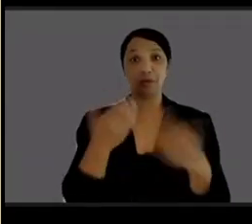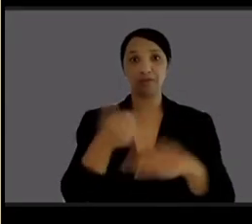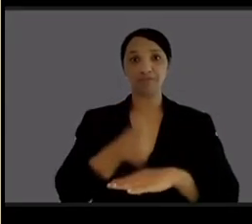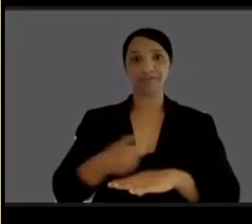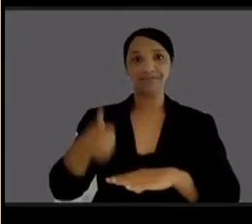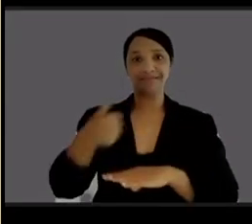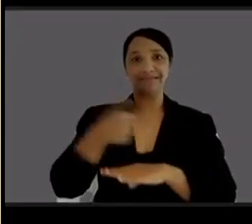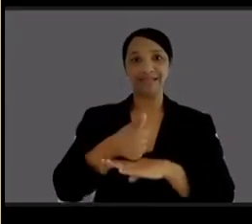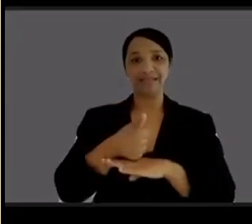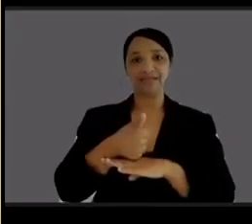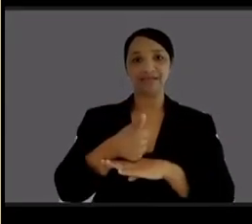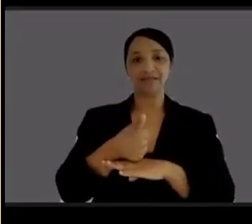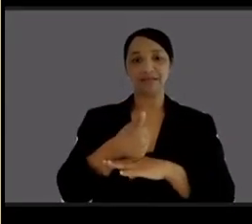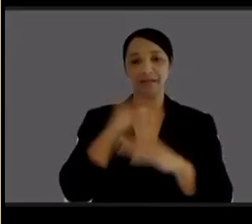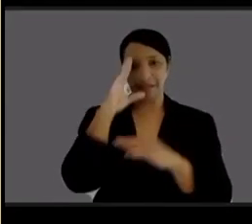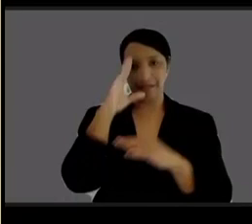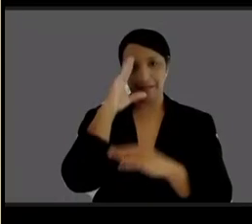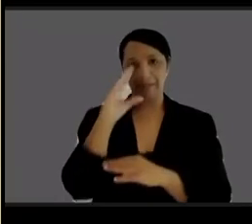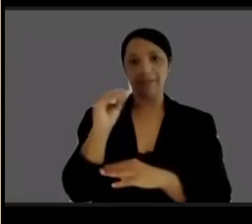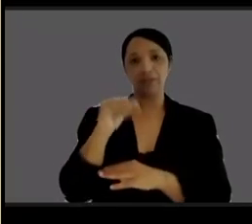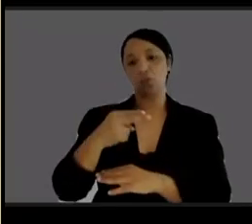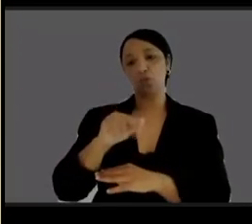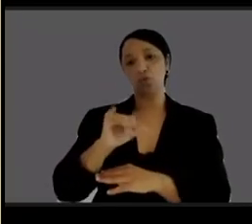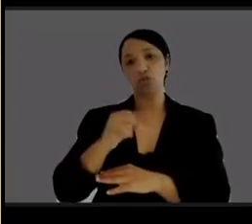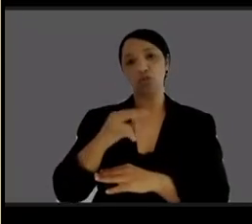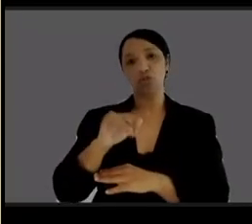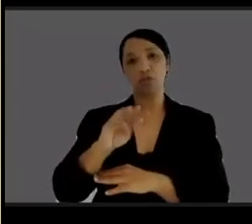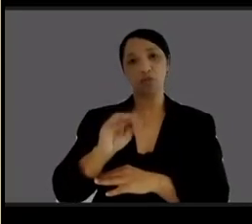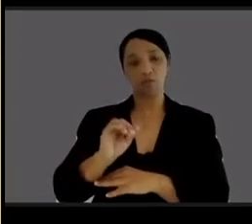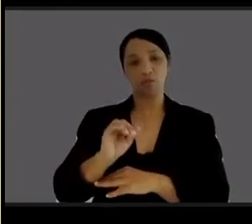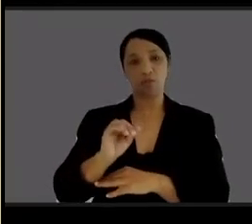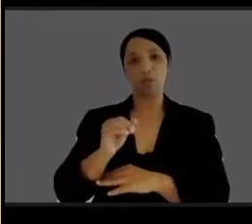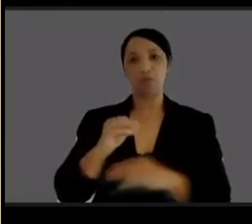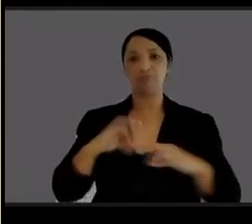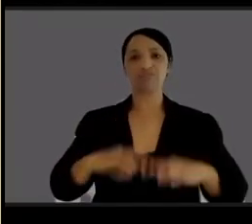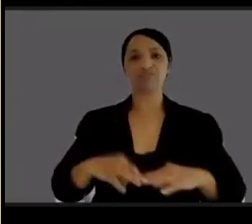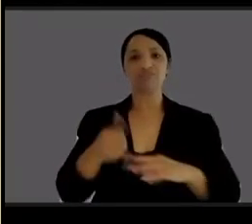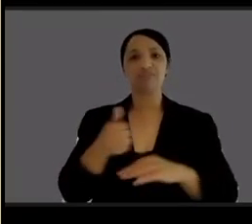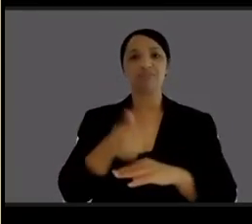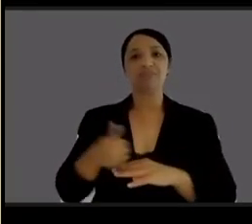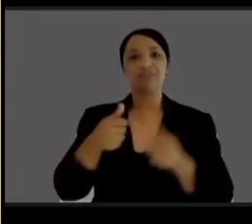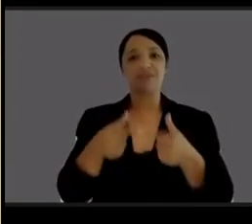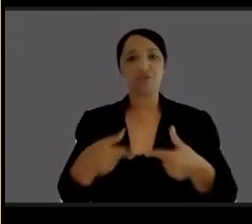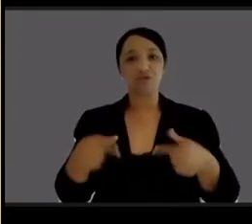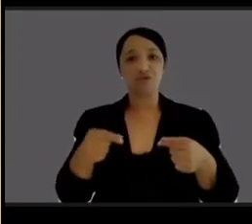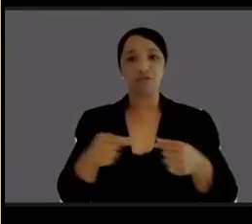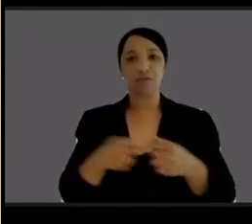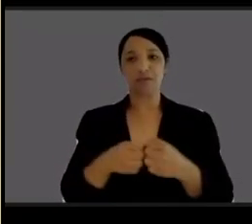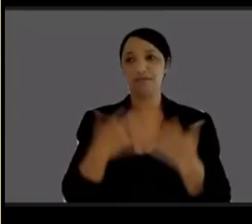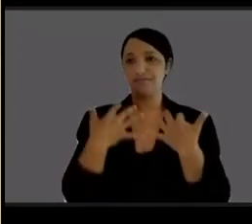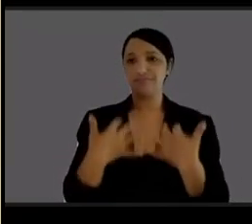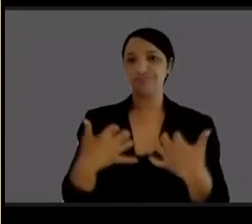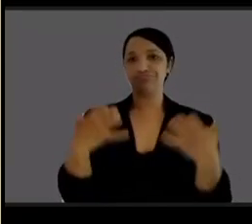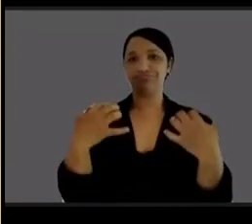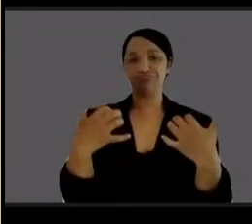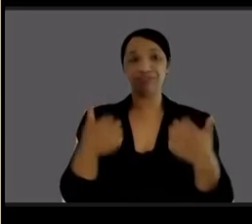Excellence, Monsieur Kishida, Premier ministre du Japon, Excellence, Mesdames et Messieurs, chers